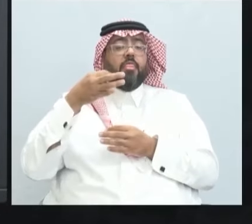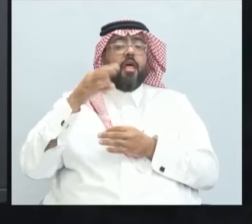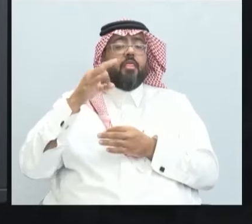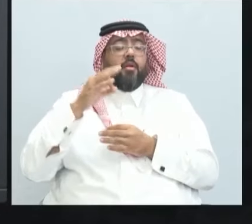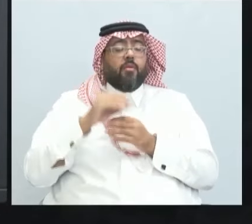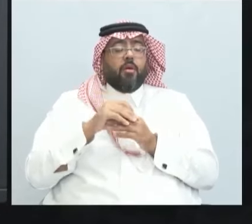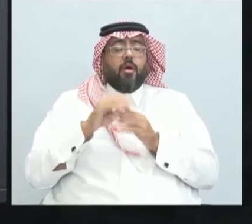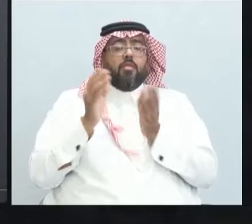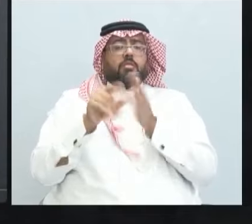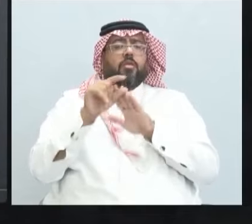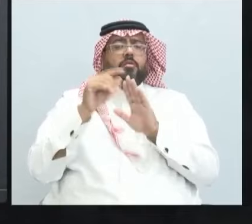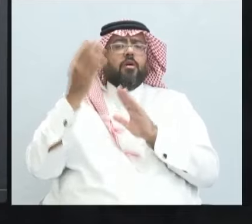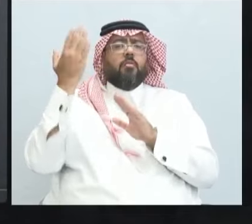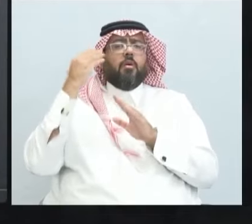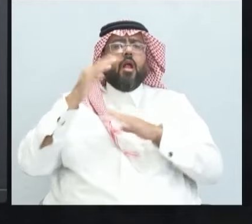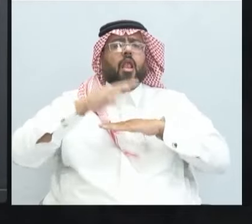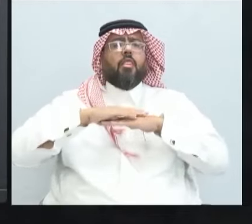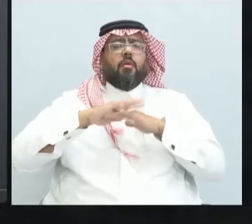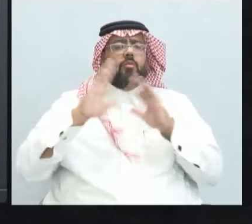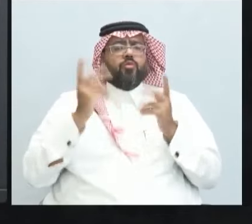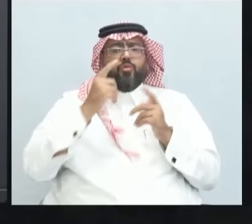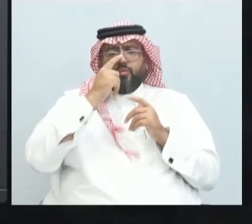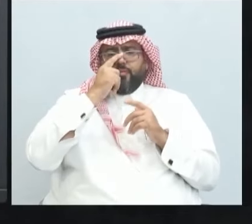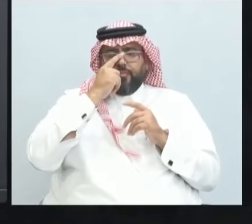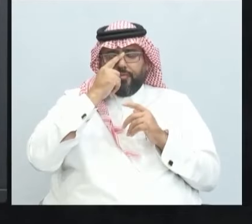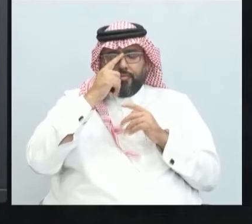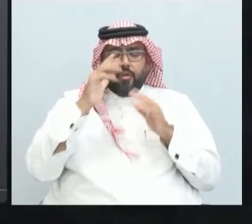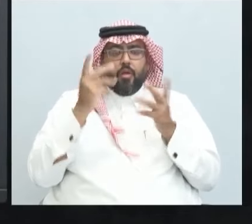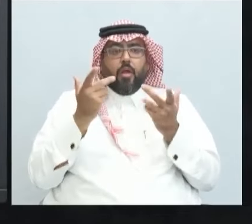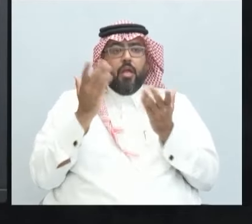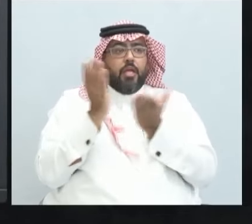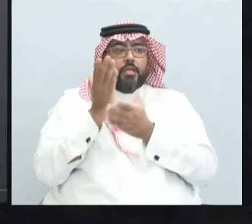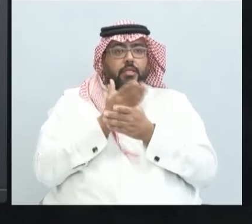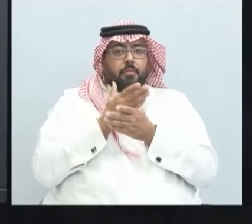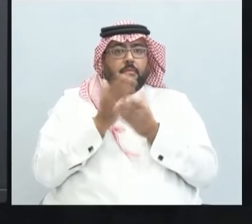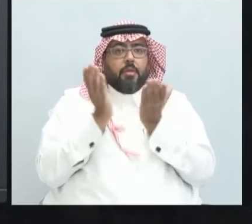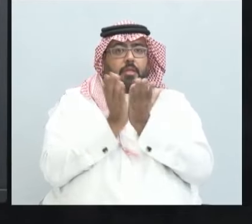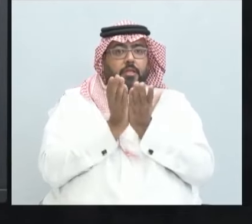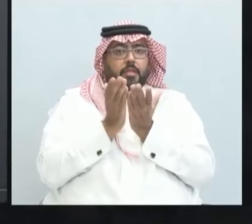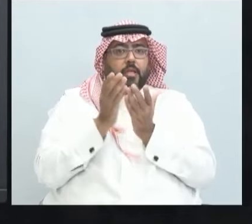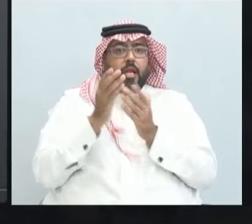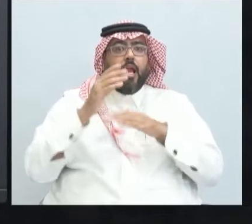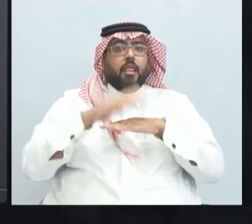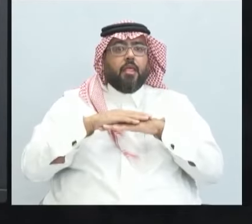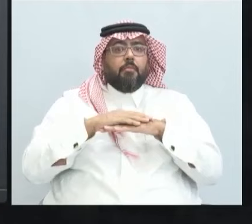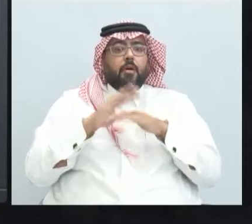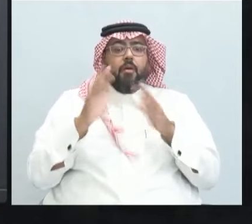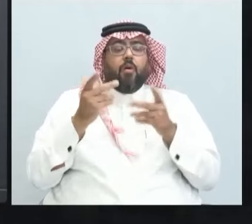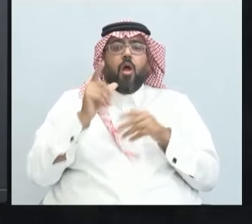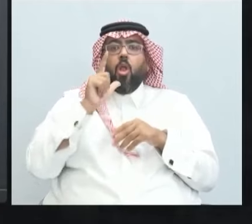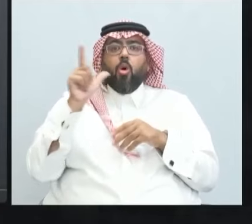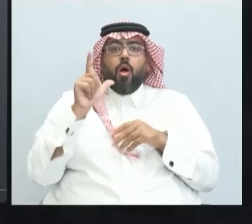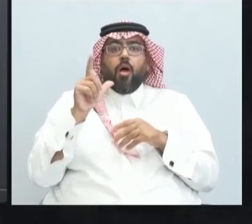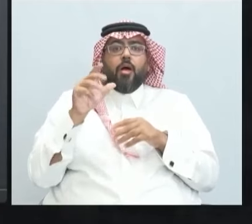الماضي عن الادب تعريف الادب بدايات طبعا اخذنا بدايه مقدمه لماذا ندرس الادب ما التعريف اللغوي وما التعريف الاصطلاحي